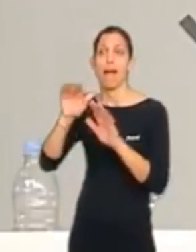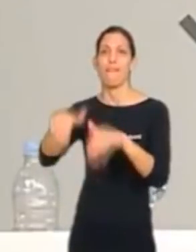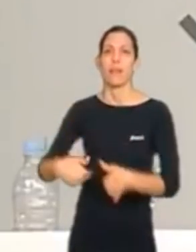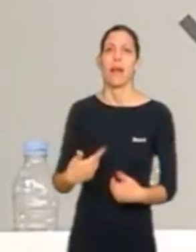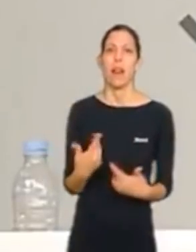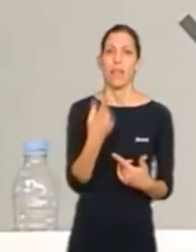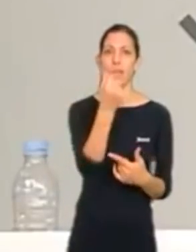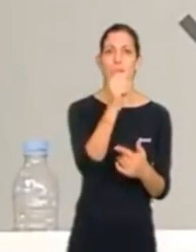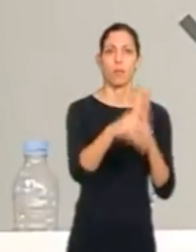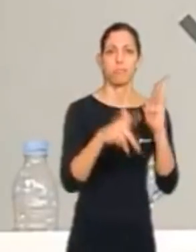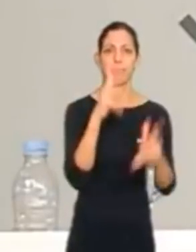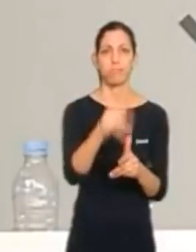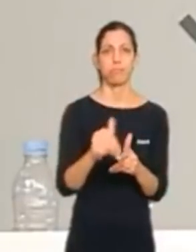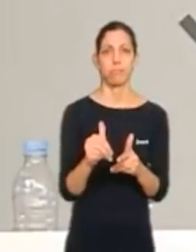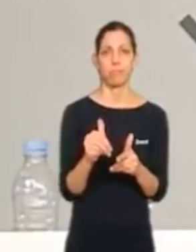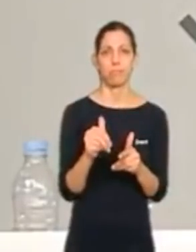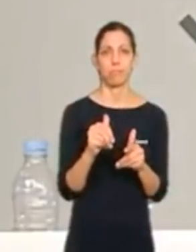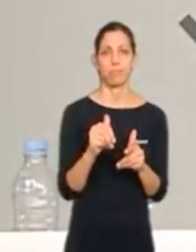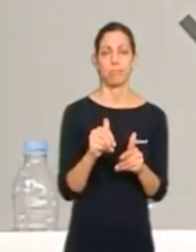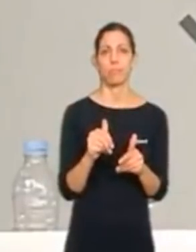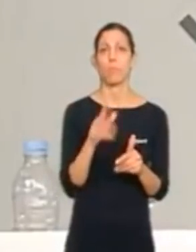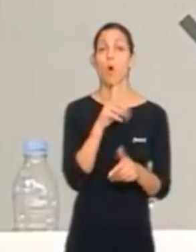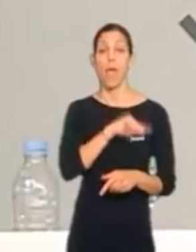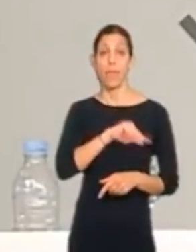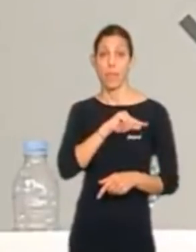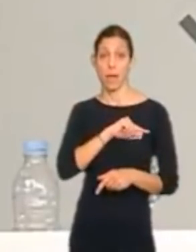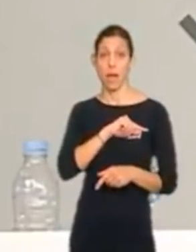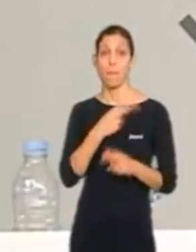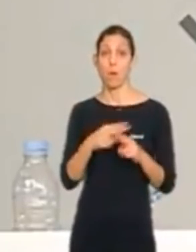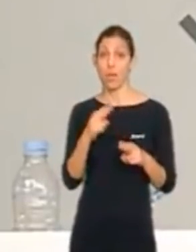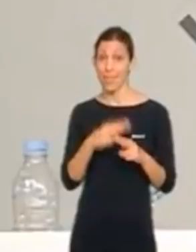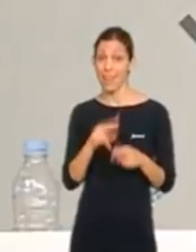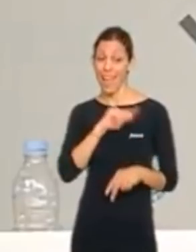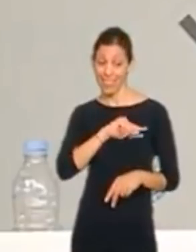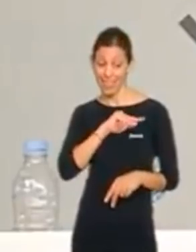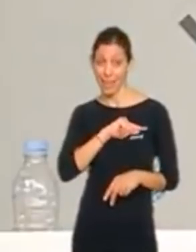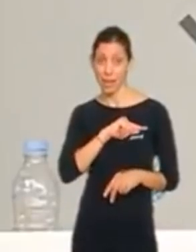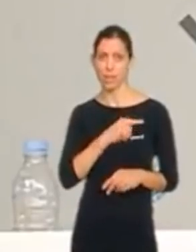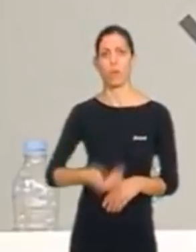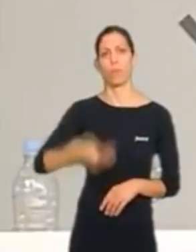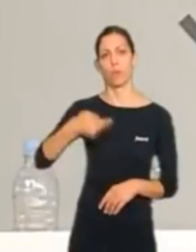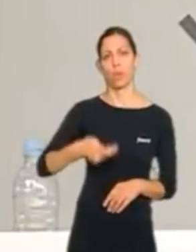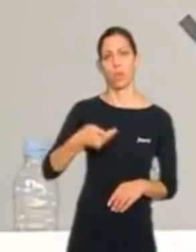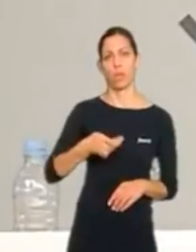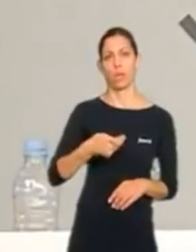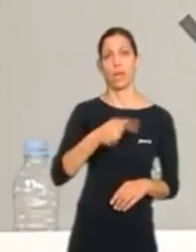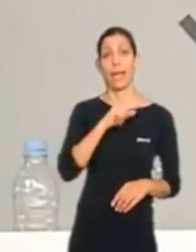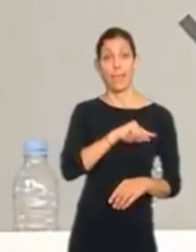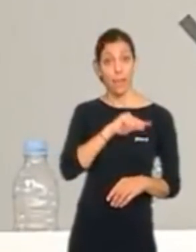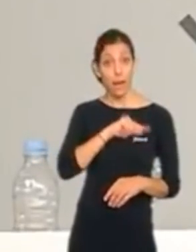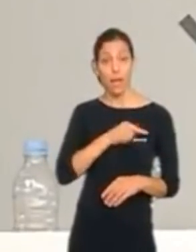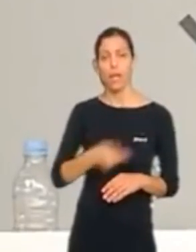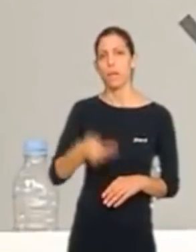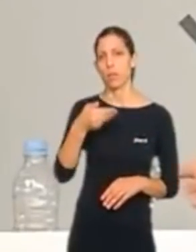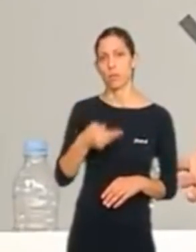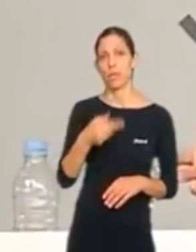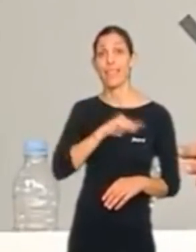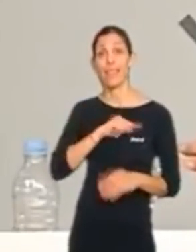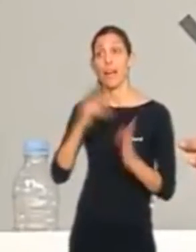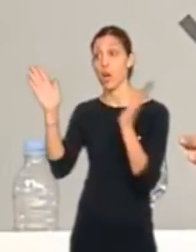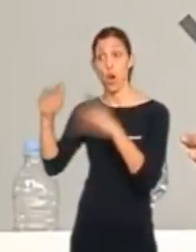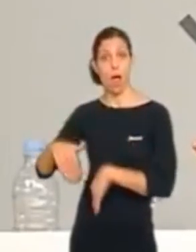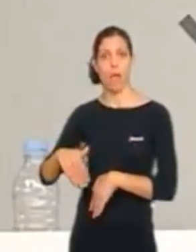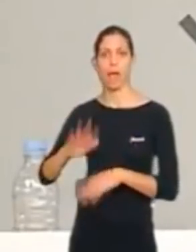la caixa. Perquè l'ètica en la política és molt important. I clar, tant s'ha robat en